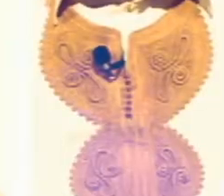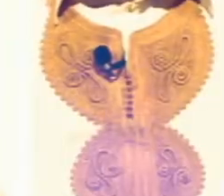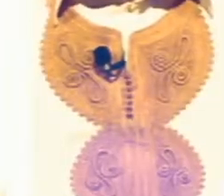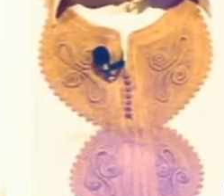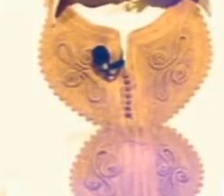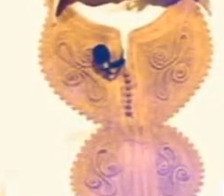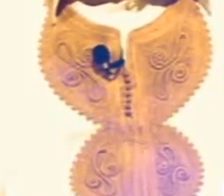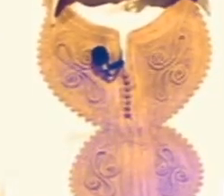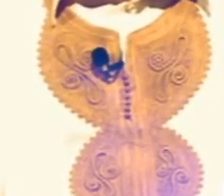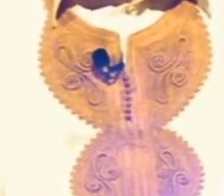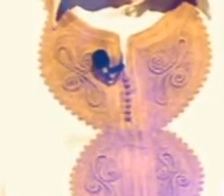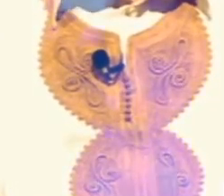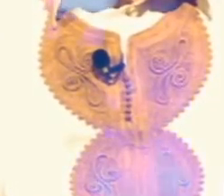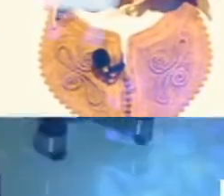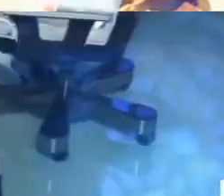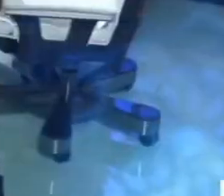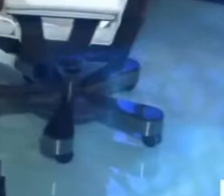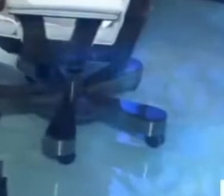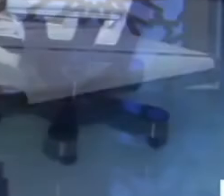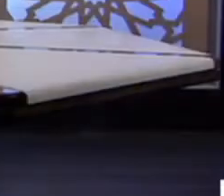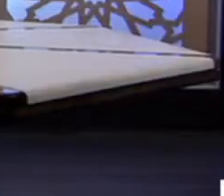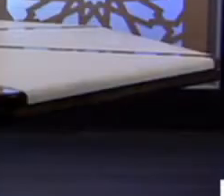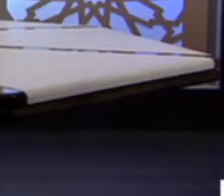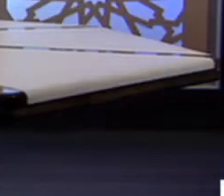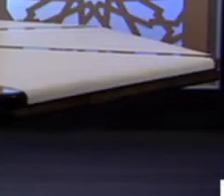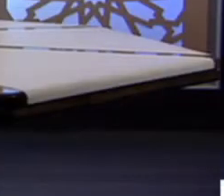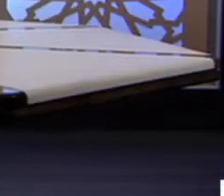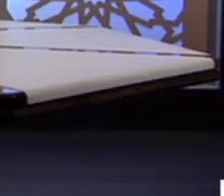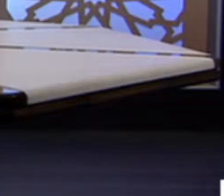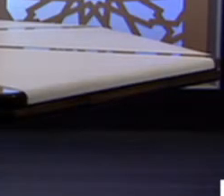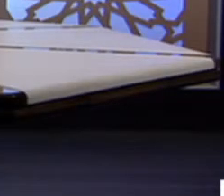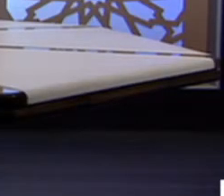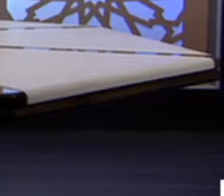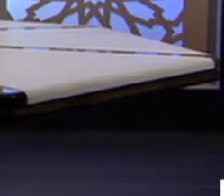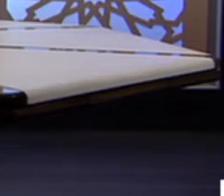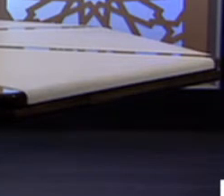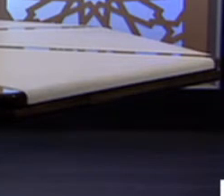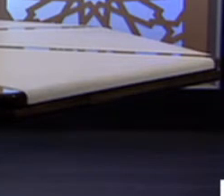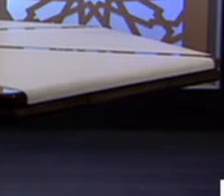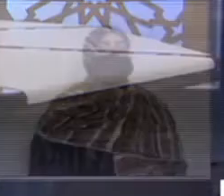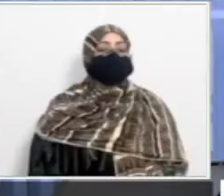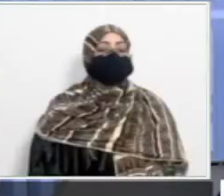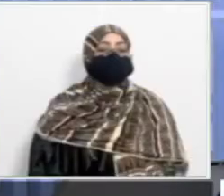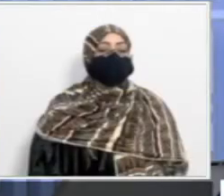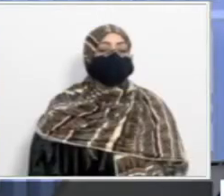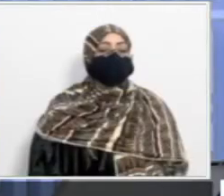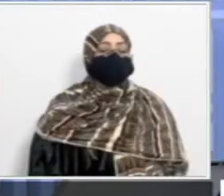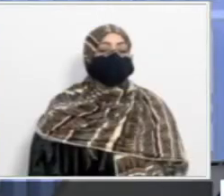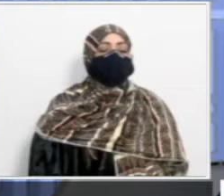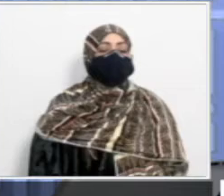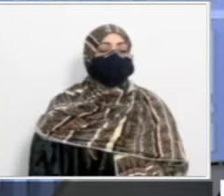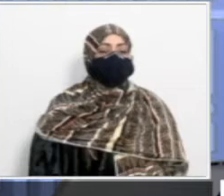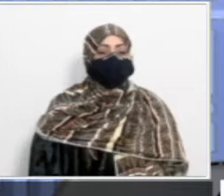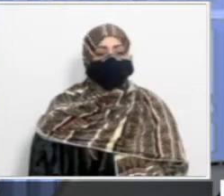تحيل مدارك الظلماء نورا مدارك الظلماء نورا. بسم